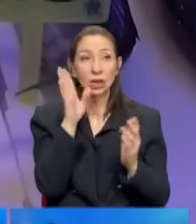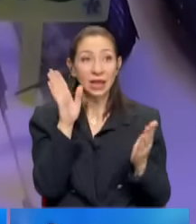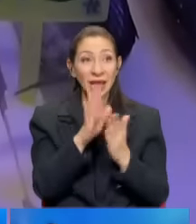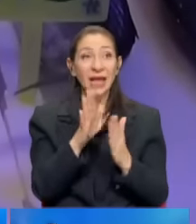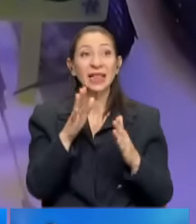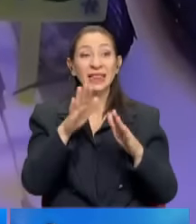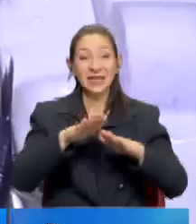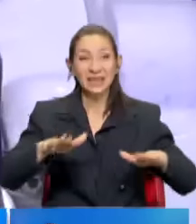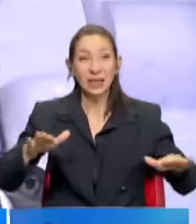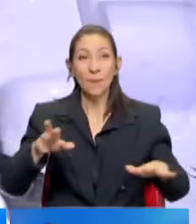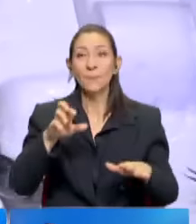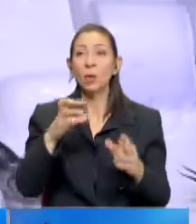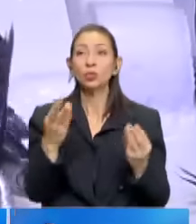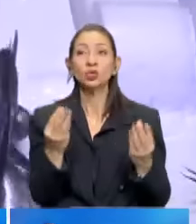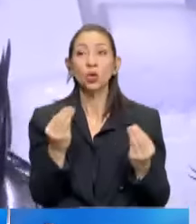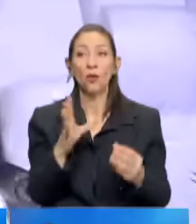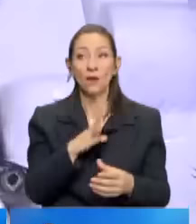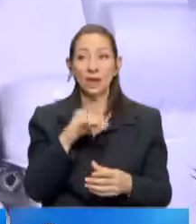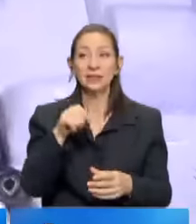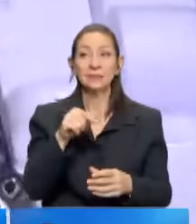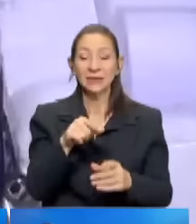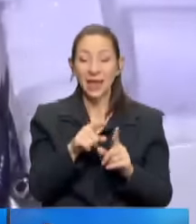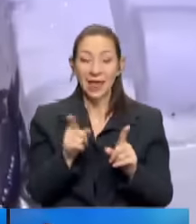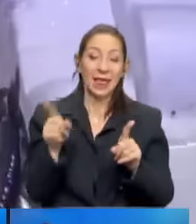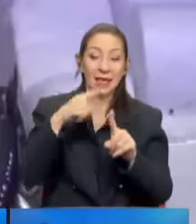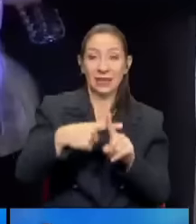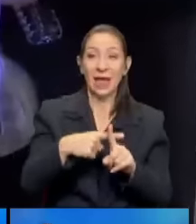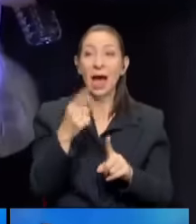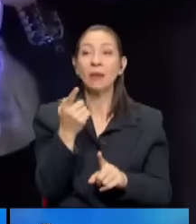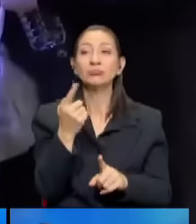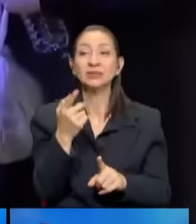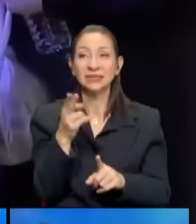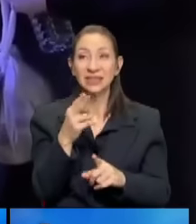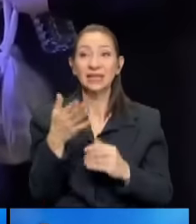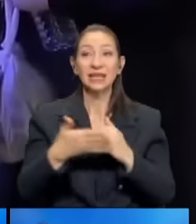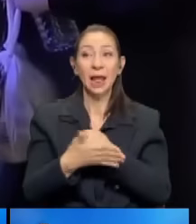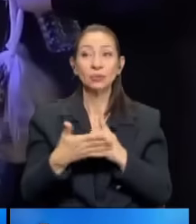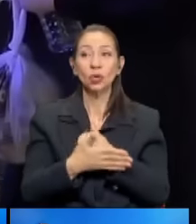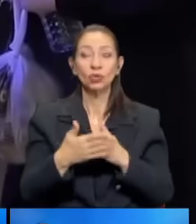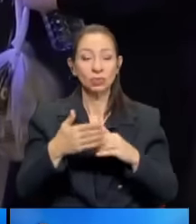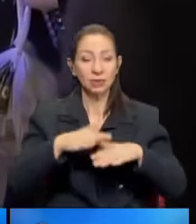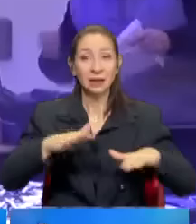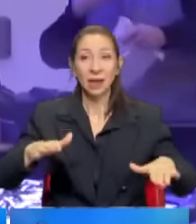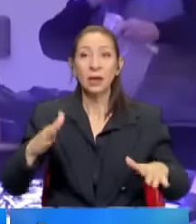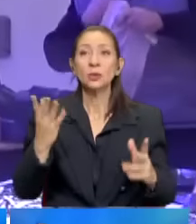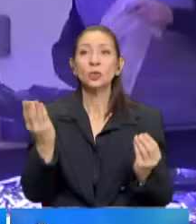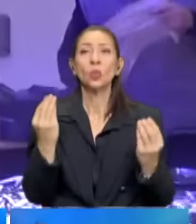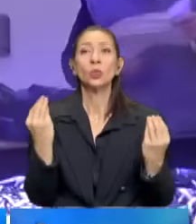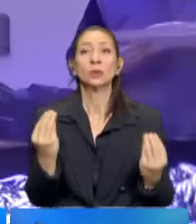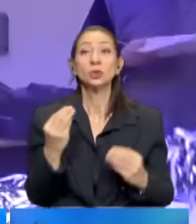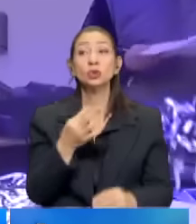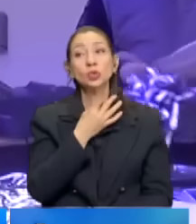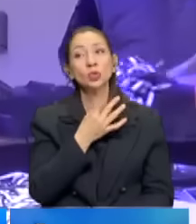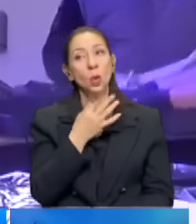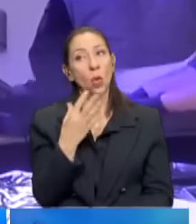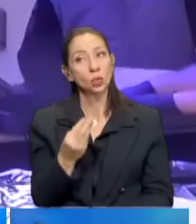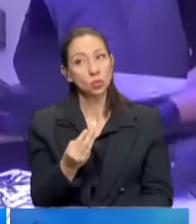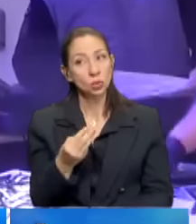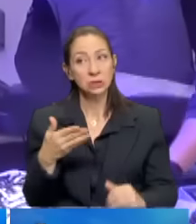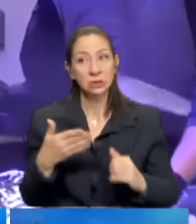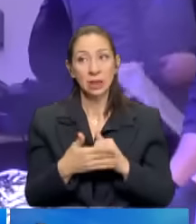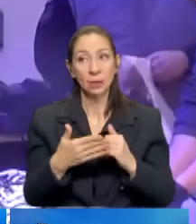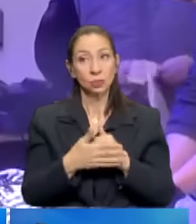tezgahlar hala palamutla dolu şimdi yanına hamsi de eklendi Trabzon'da Balıkçı halleri şenlendi şükürler olsun